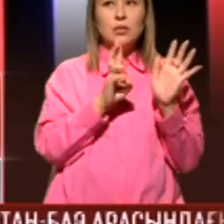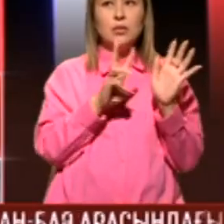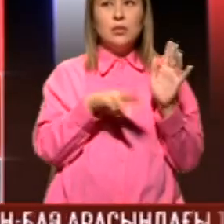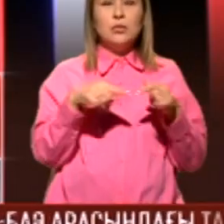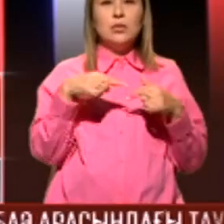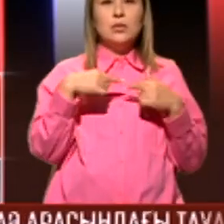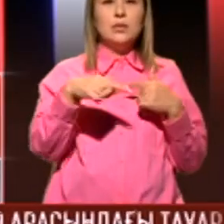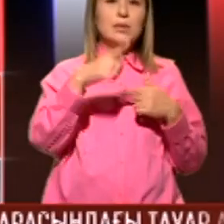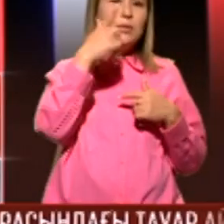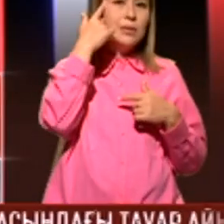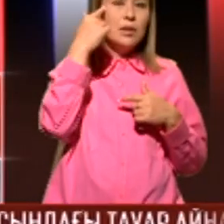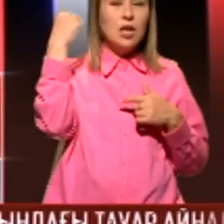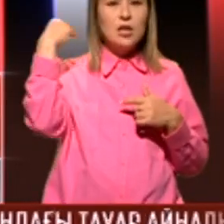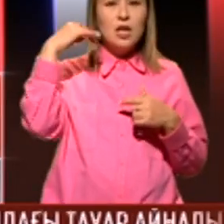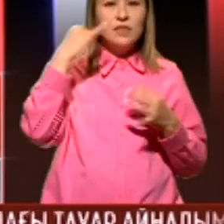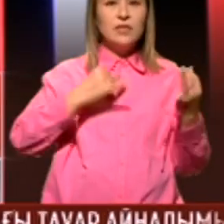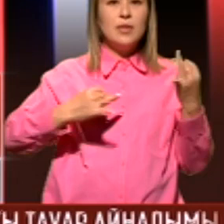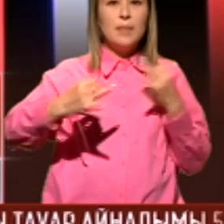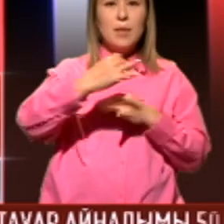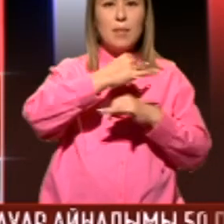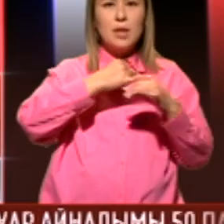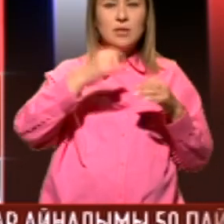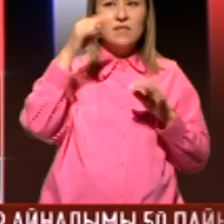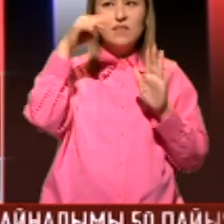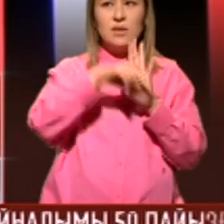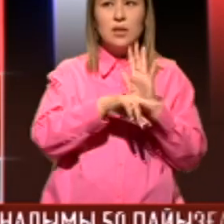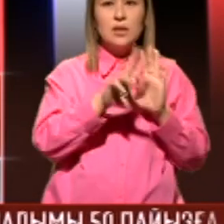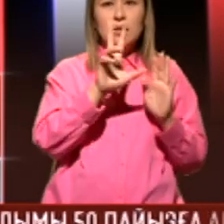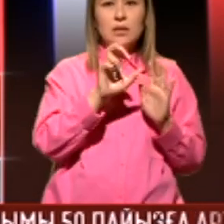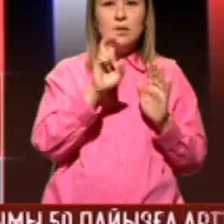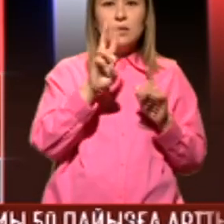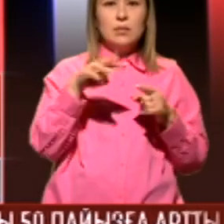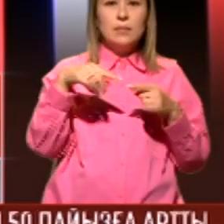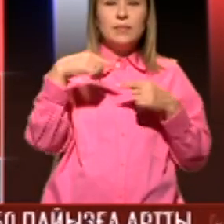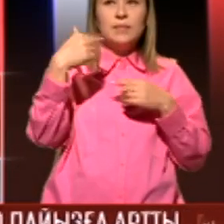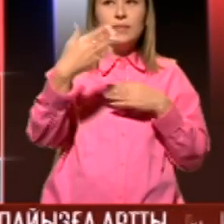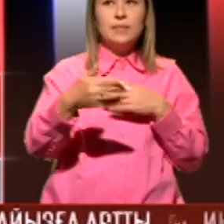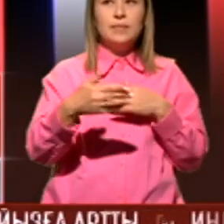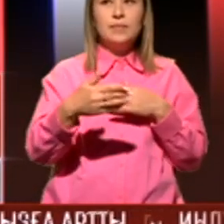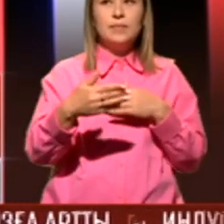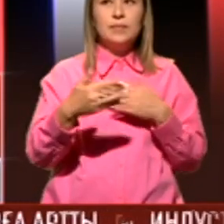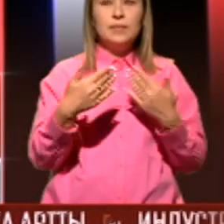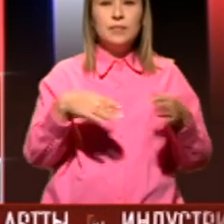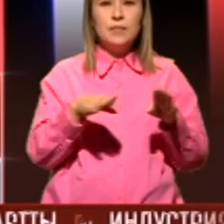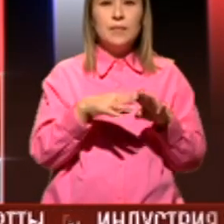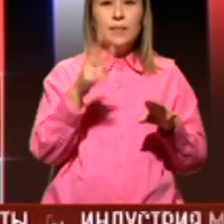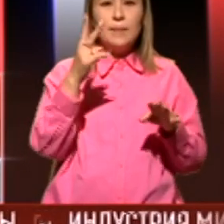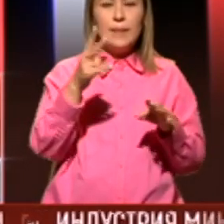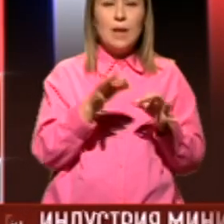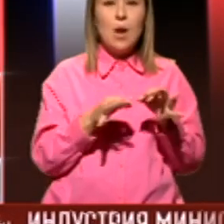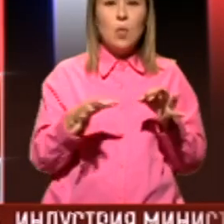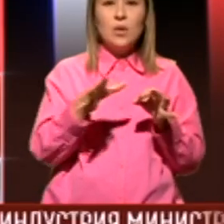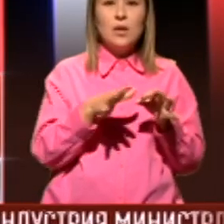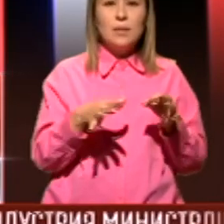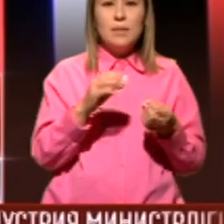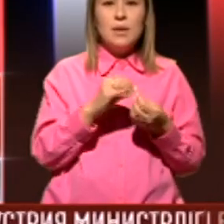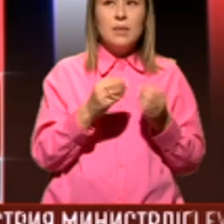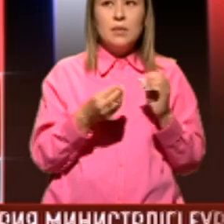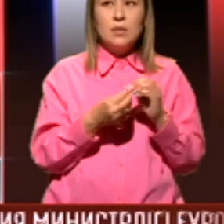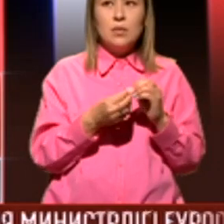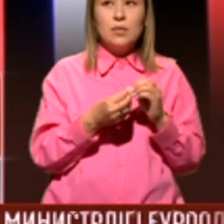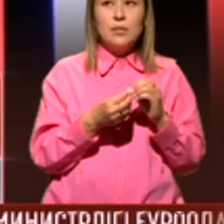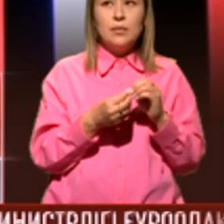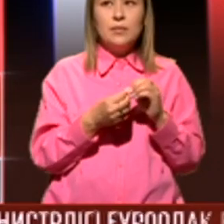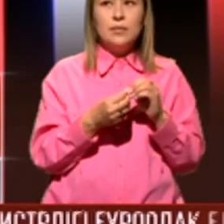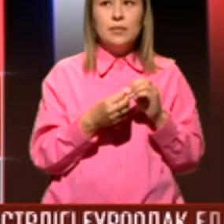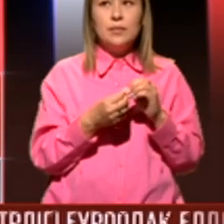мына Қырғызстан мен Тәжікстанның талқылап отырған мәселесі, ар жағында бір 300 шақырымдық мәселе негізгі. Бір екі ауданның проблемасы облыстардағы, иә? Солай